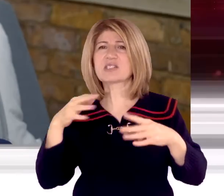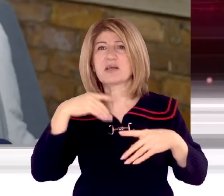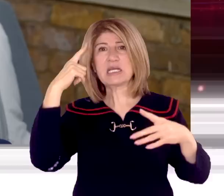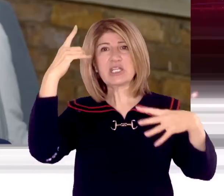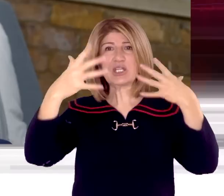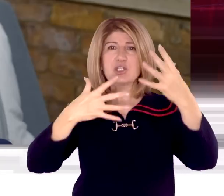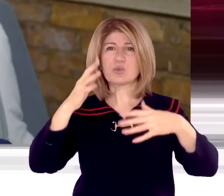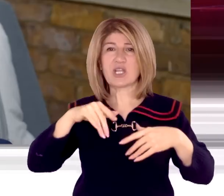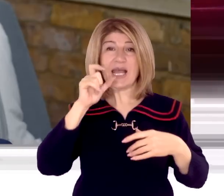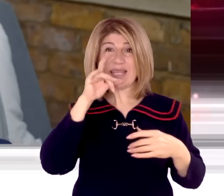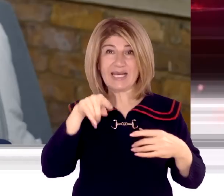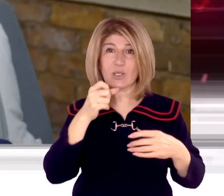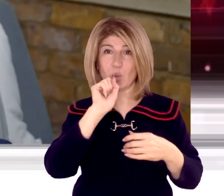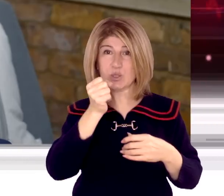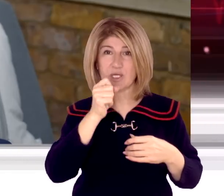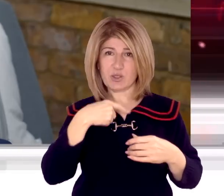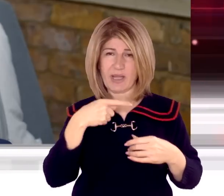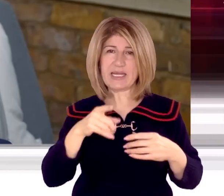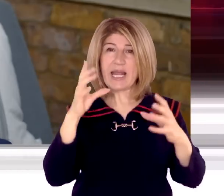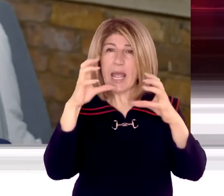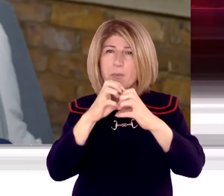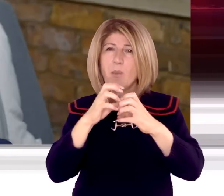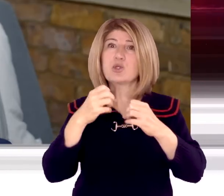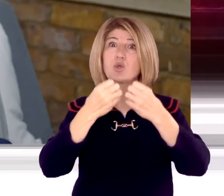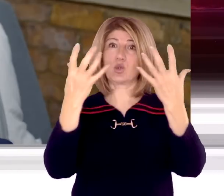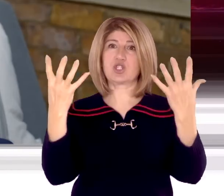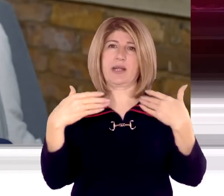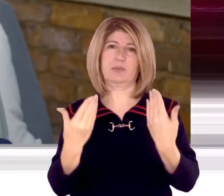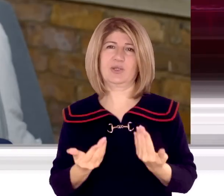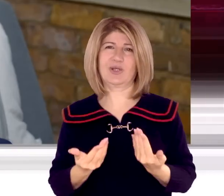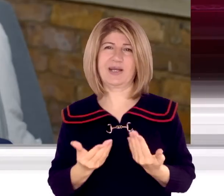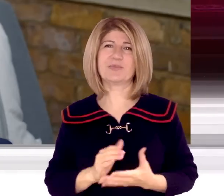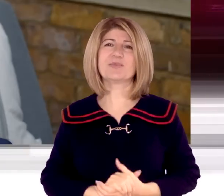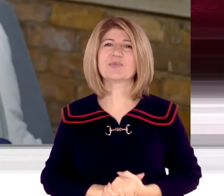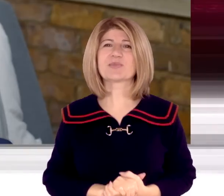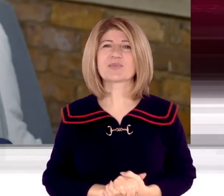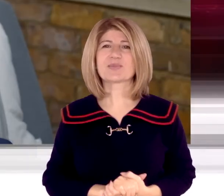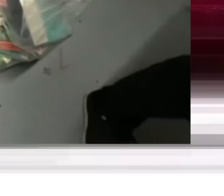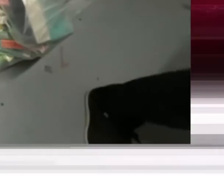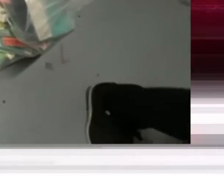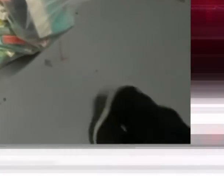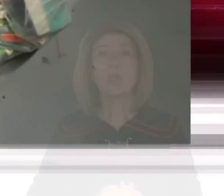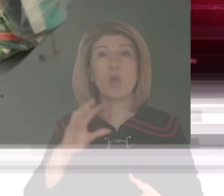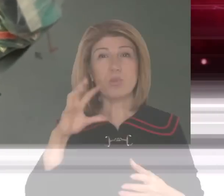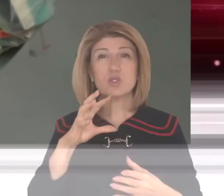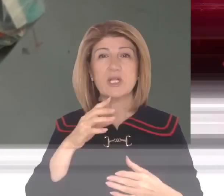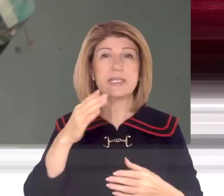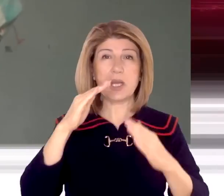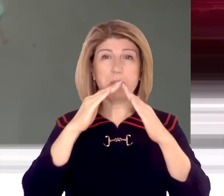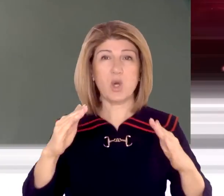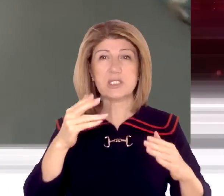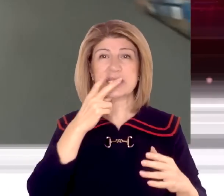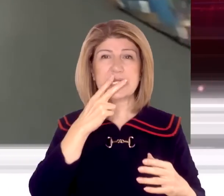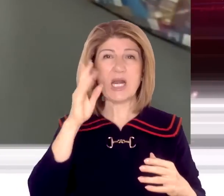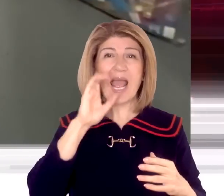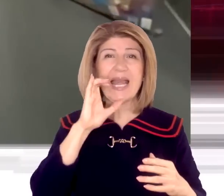میشه بیشترش ضد و نقیضن و آدمو سردرگم میکنه. تو این گزارش سعی کردم این ابهامات رو روشن کنم. پر شدن بازار